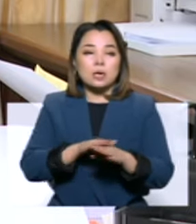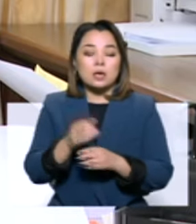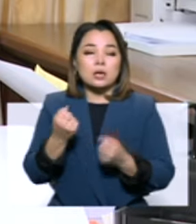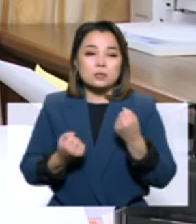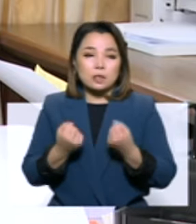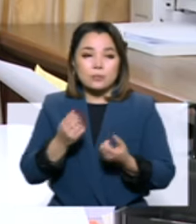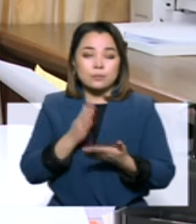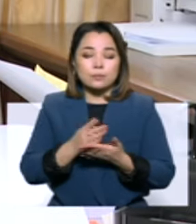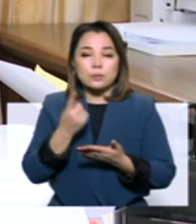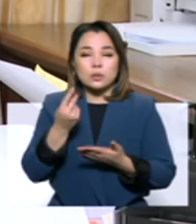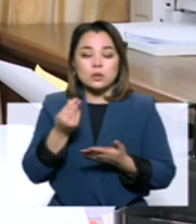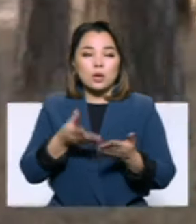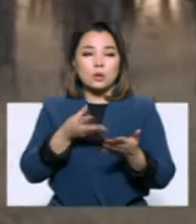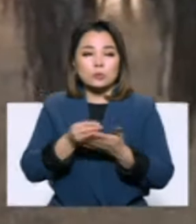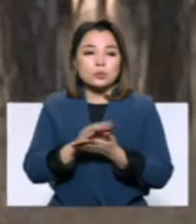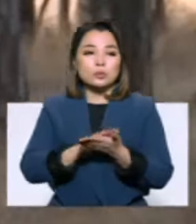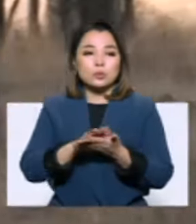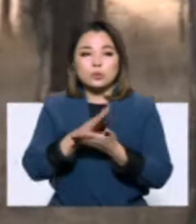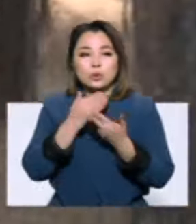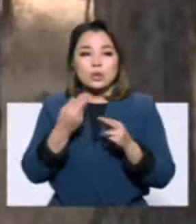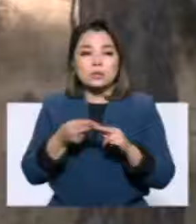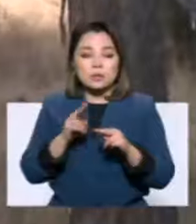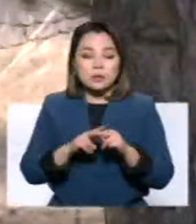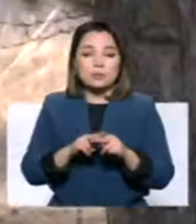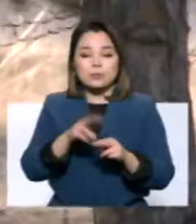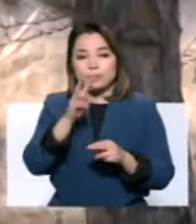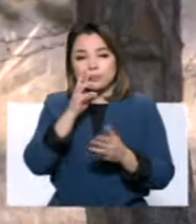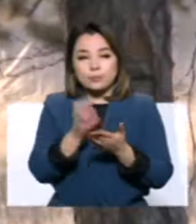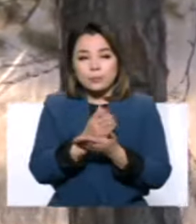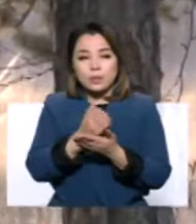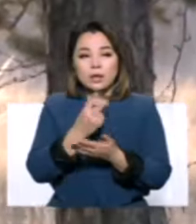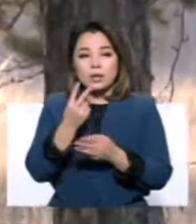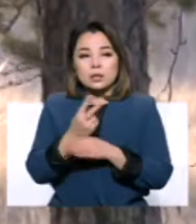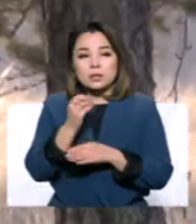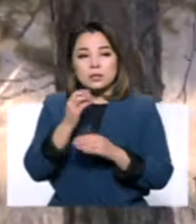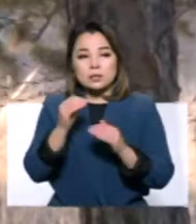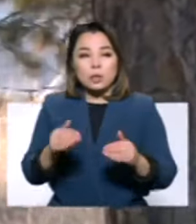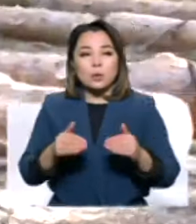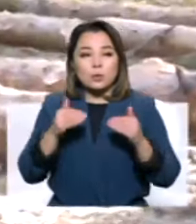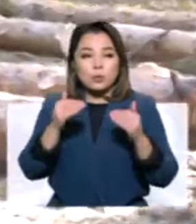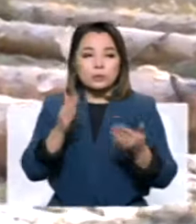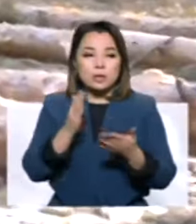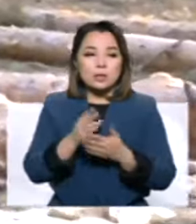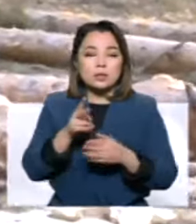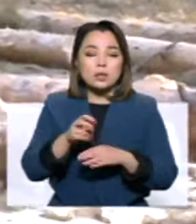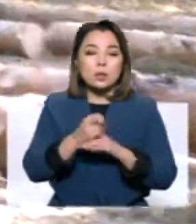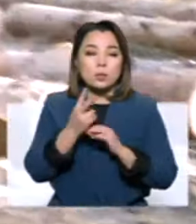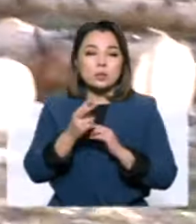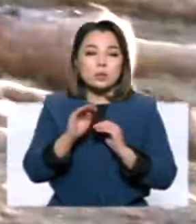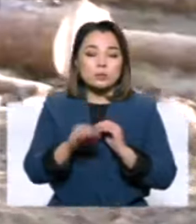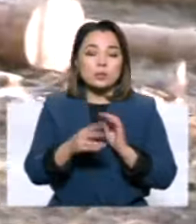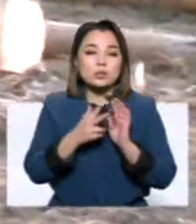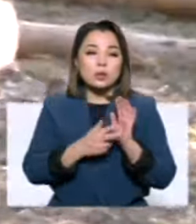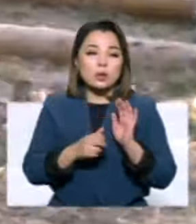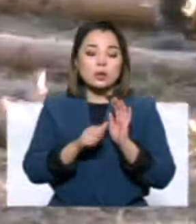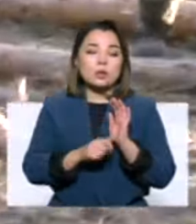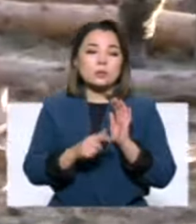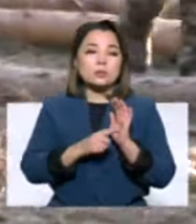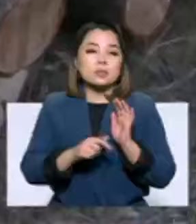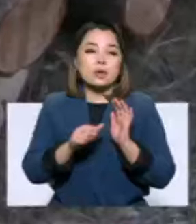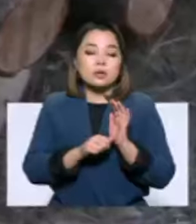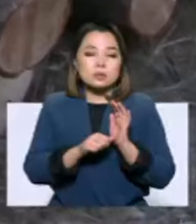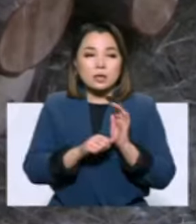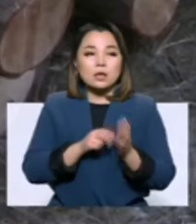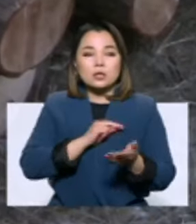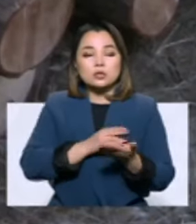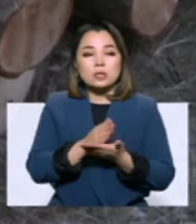мамандарға бір тиын да ақша жоқ қосылған. Сөйтсе, жалақыны екі есе өсіру деген тек 12.876 штаттық